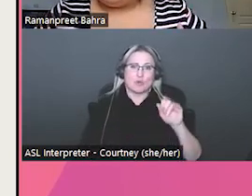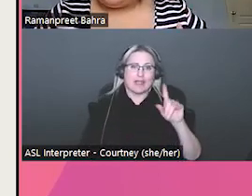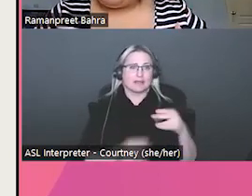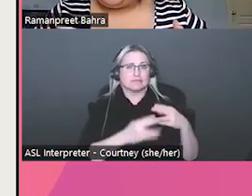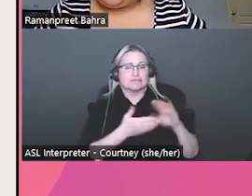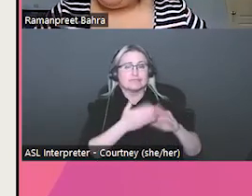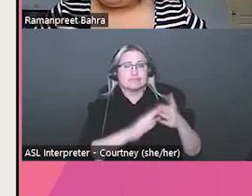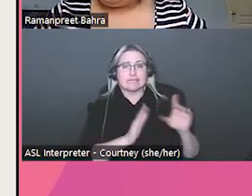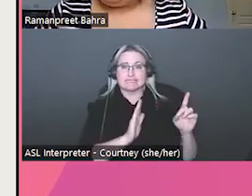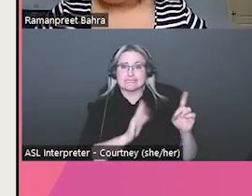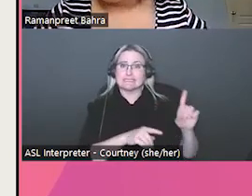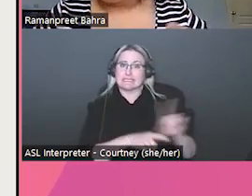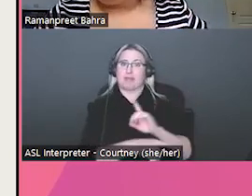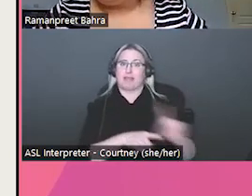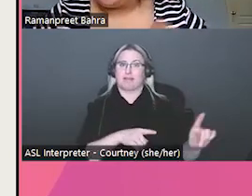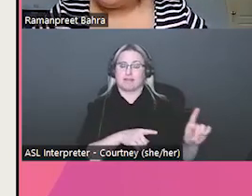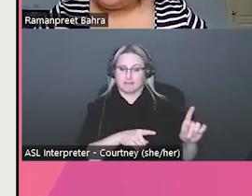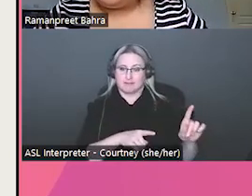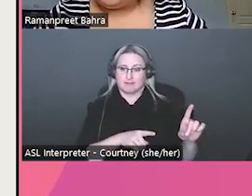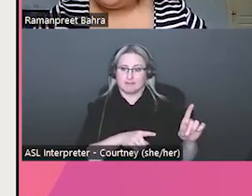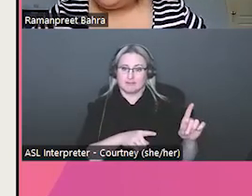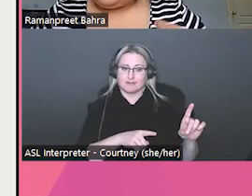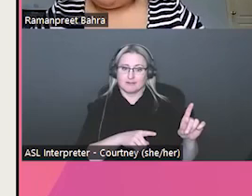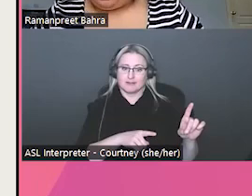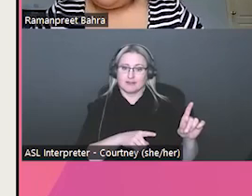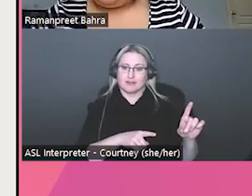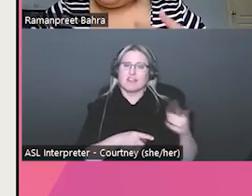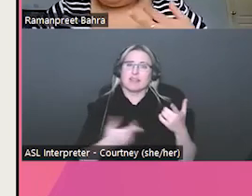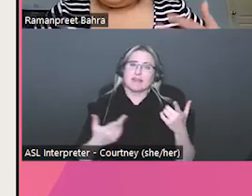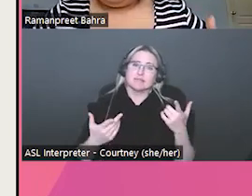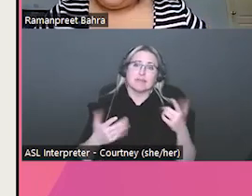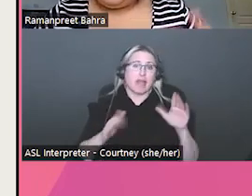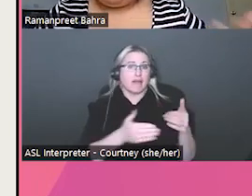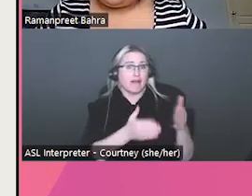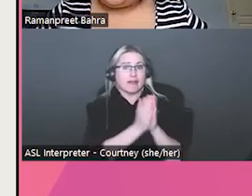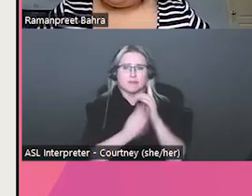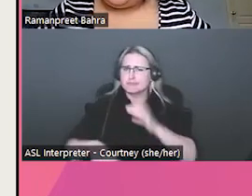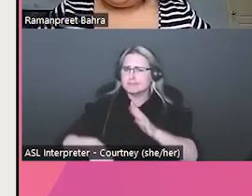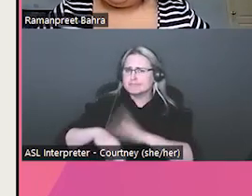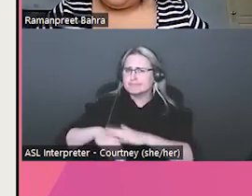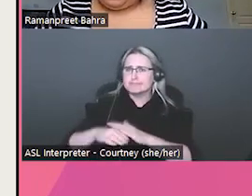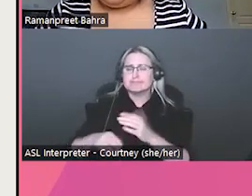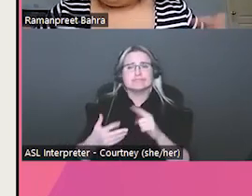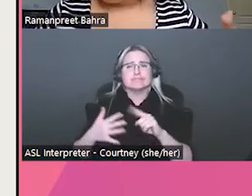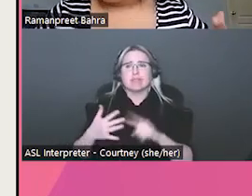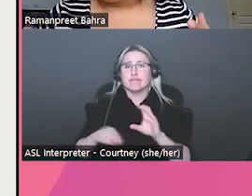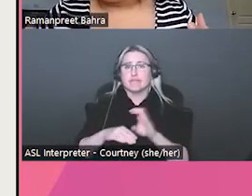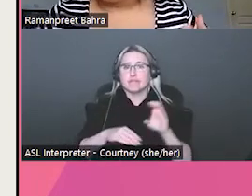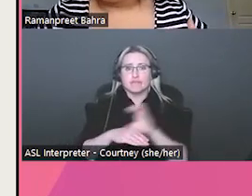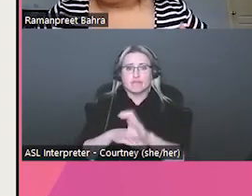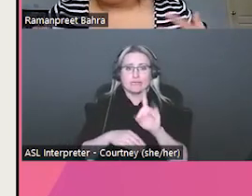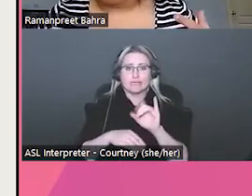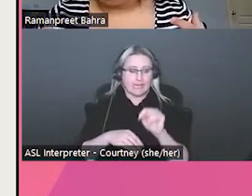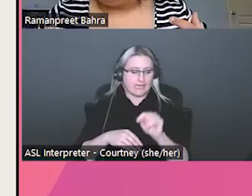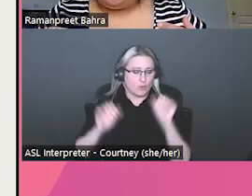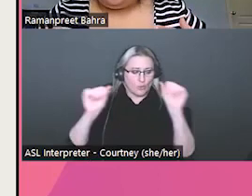de, dans le monde des jeunes gens où on doit, donc de la